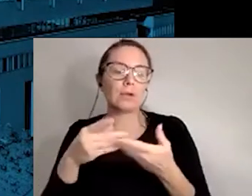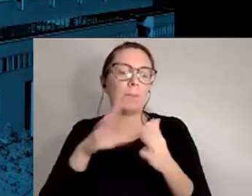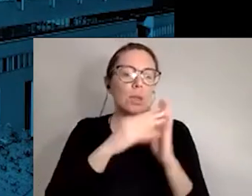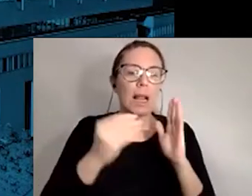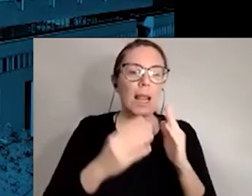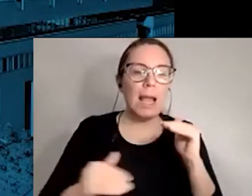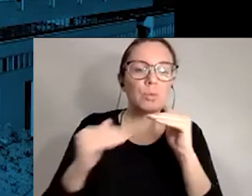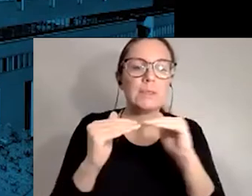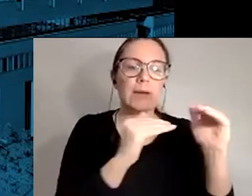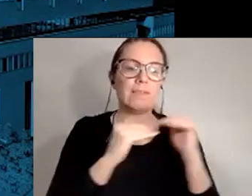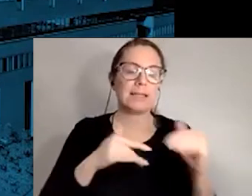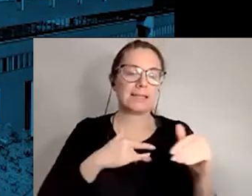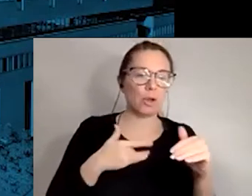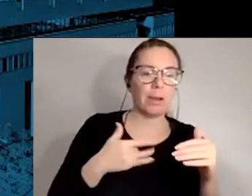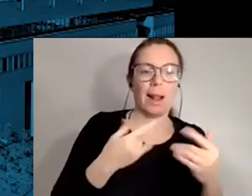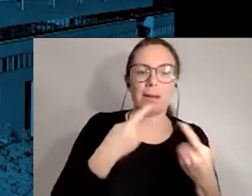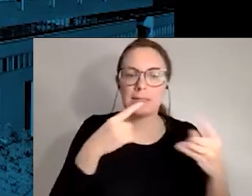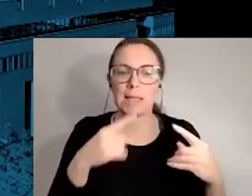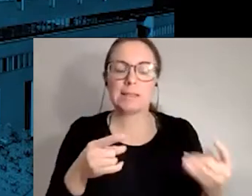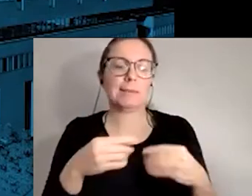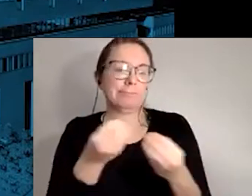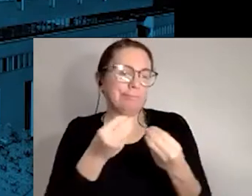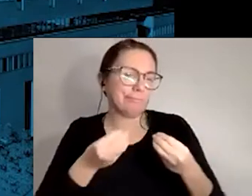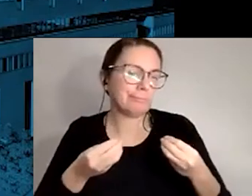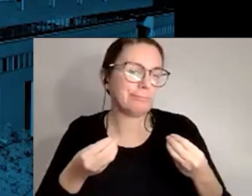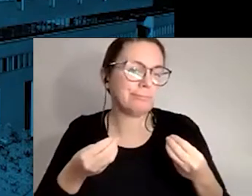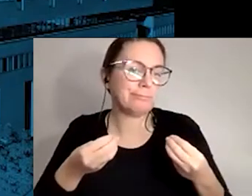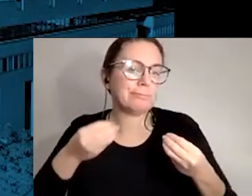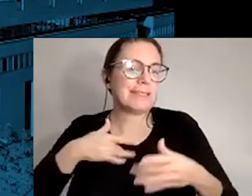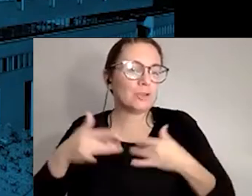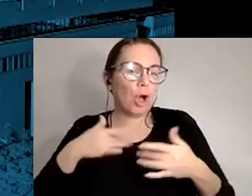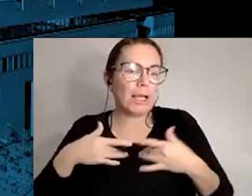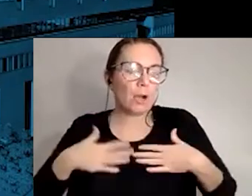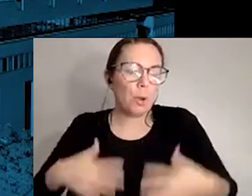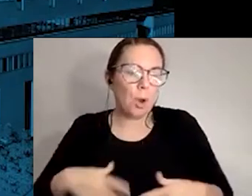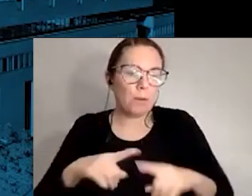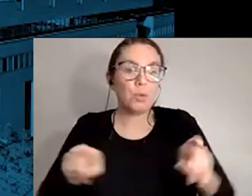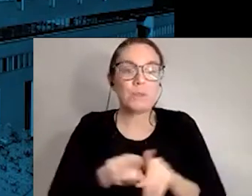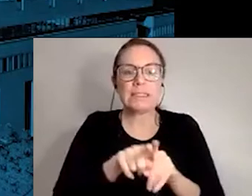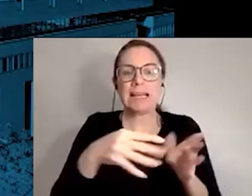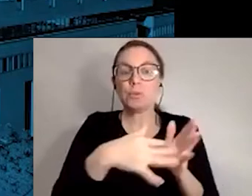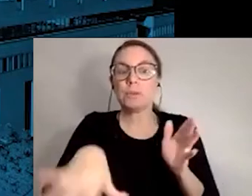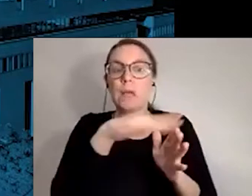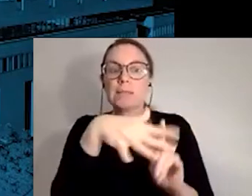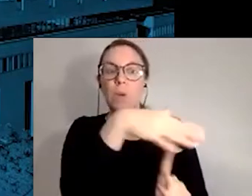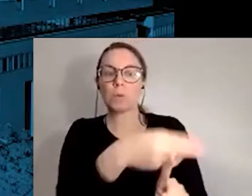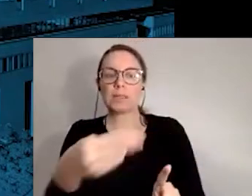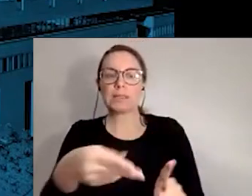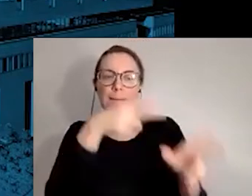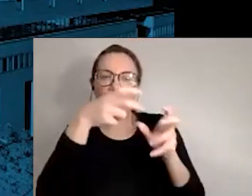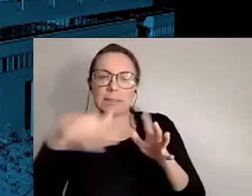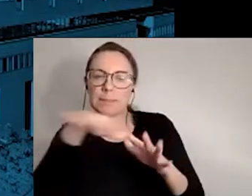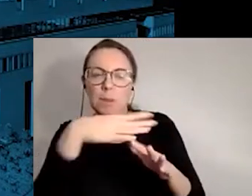multimédiatiques, ainsi que sur les mobilités et perceptions des étudiantes et étudiants en situation de handicap ou sourd.